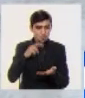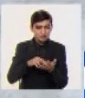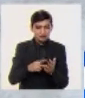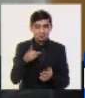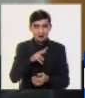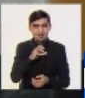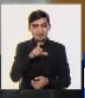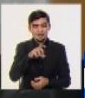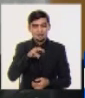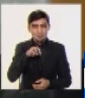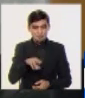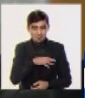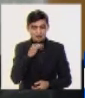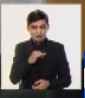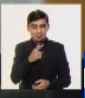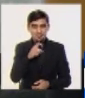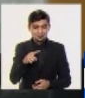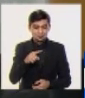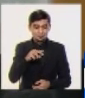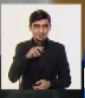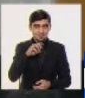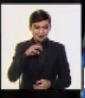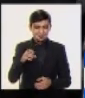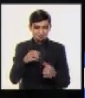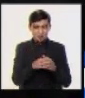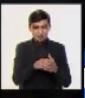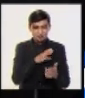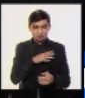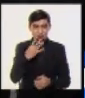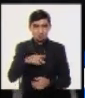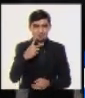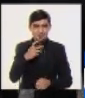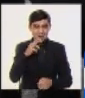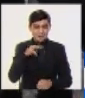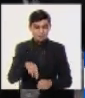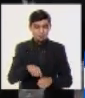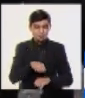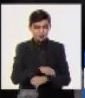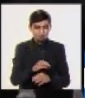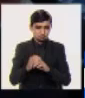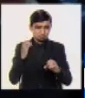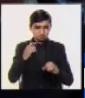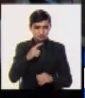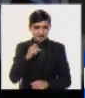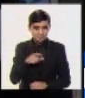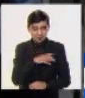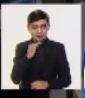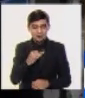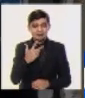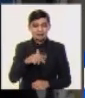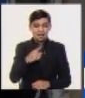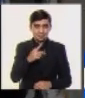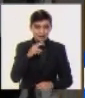На первом «Казтрансгаз» проложил 42 километра газопровода высокого давления. Еще 31 километр финансировал местный